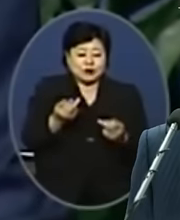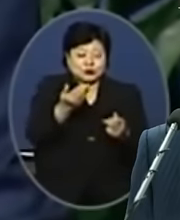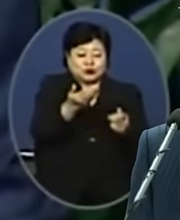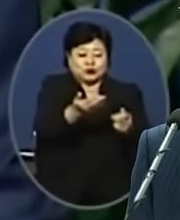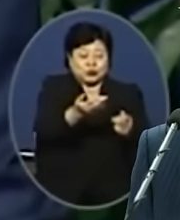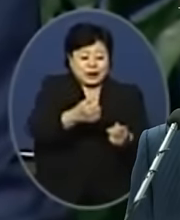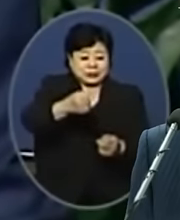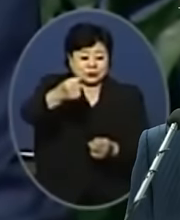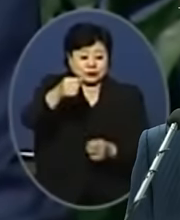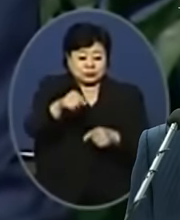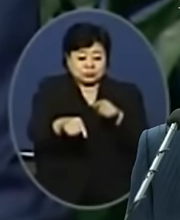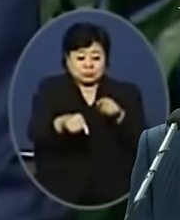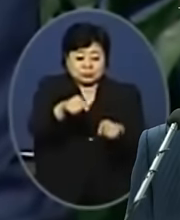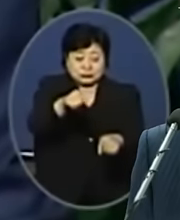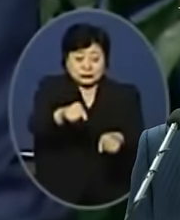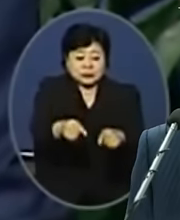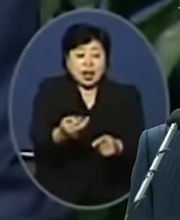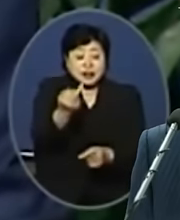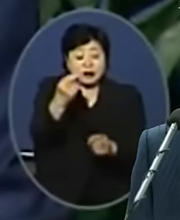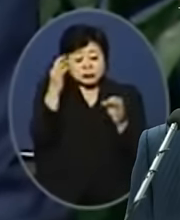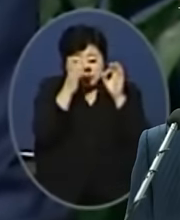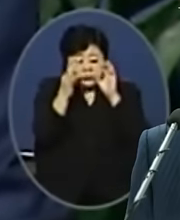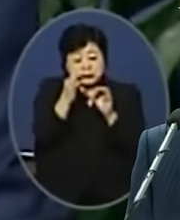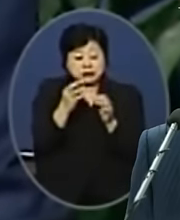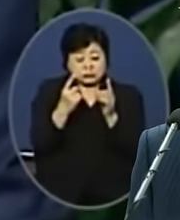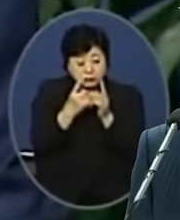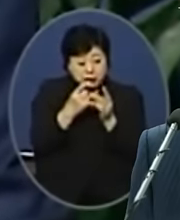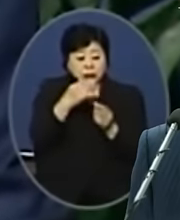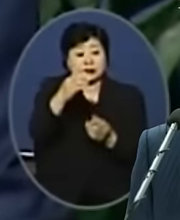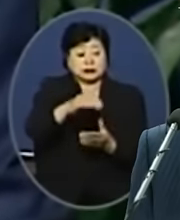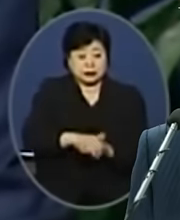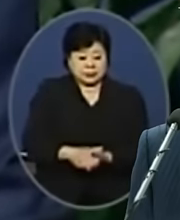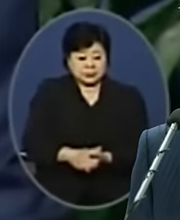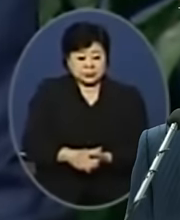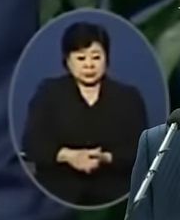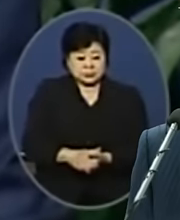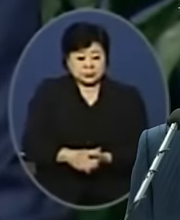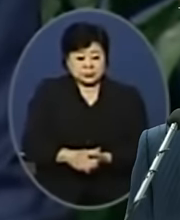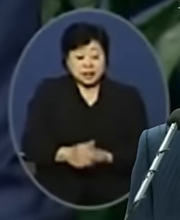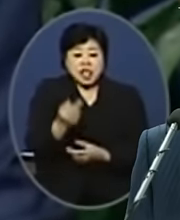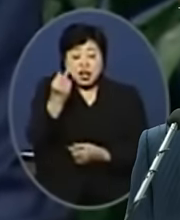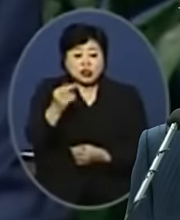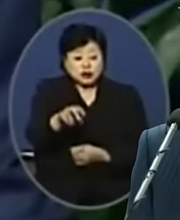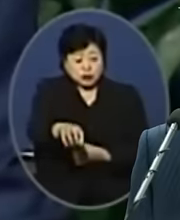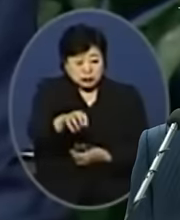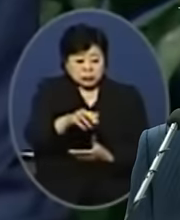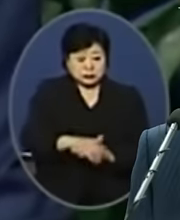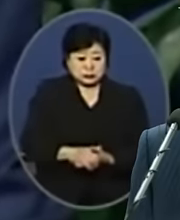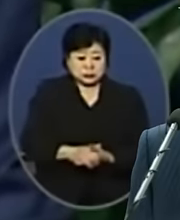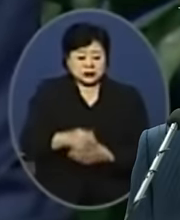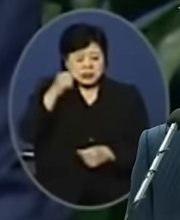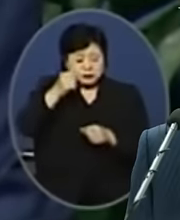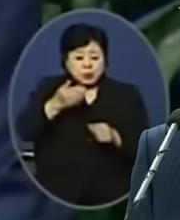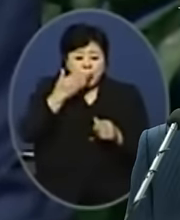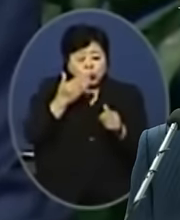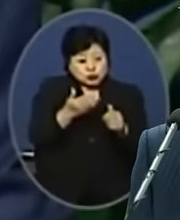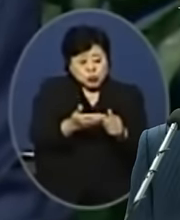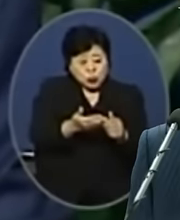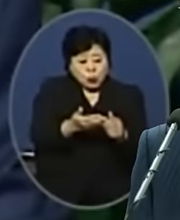음식을 가지고 형들을 차에서 도난으로 나오니까 사람들이 하는 말이, 너희 형들이 여기서 짐승을